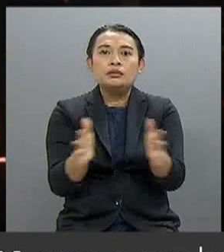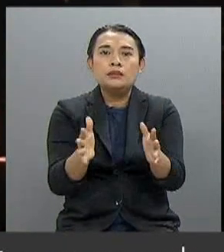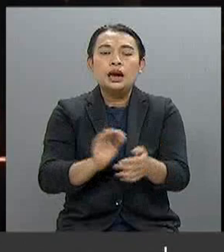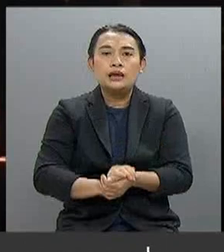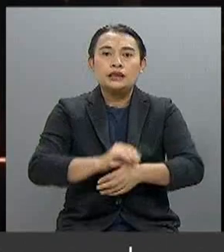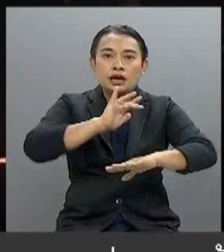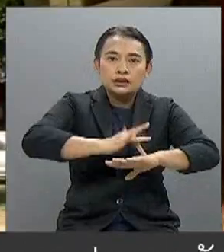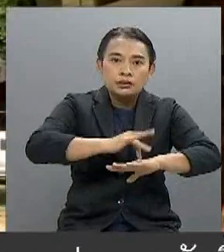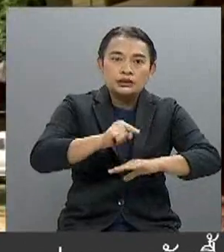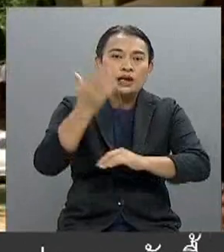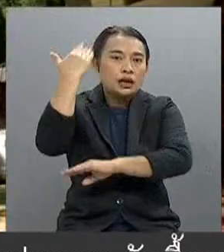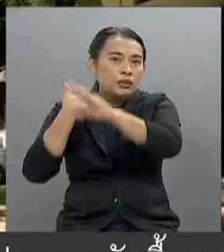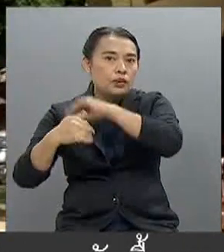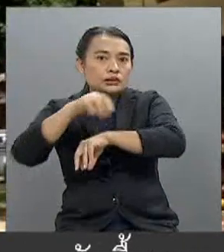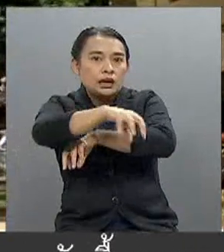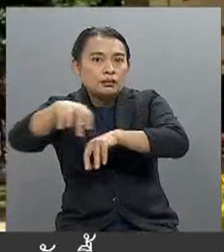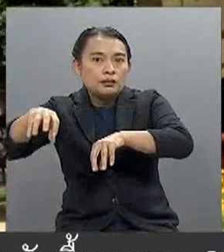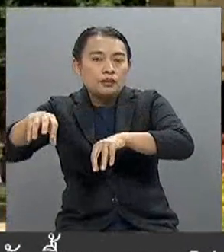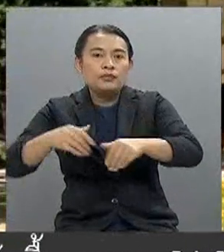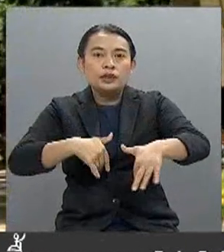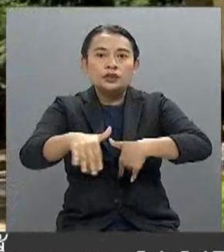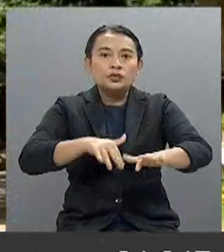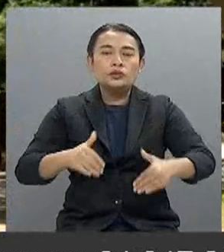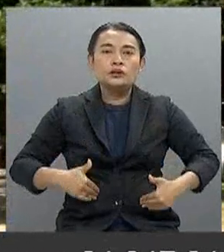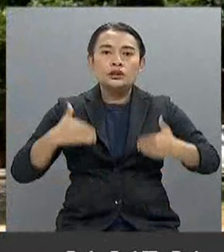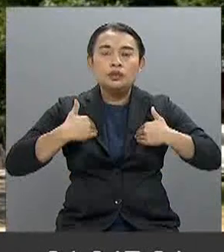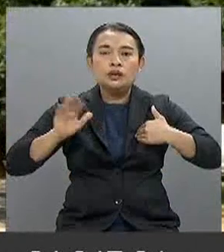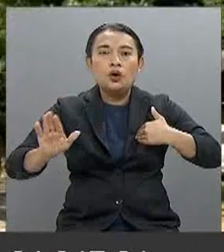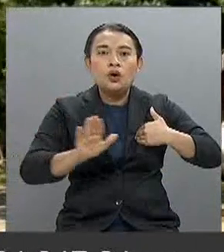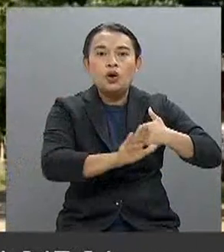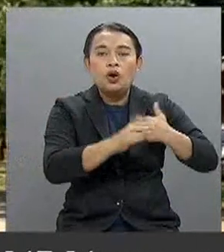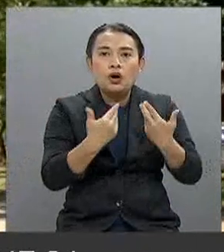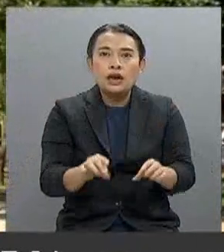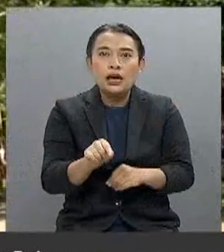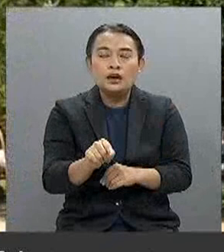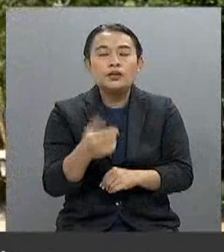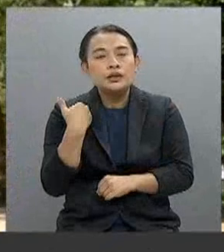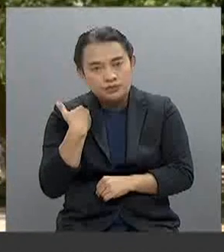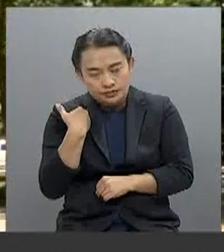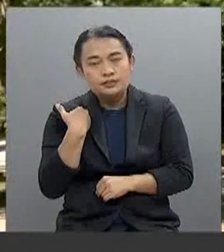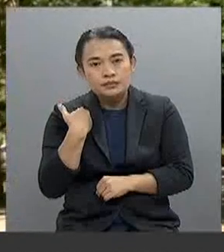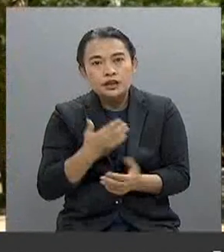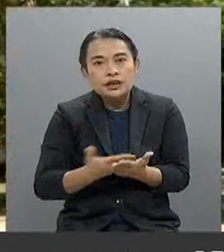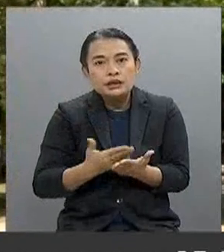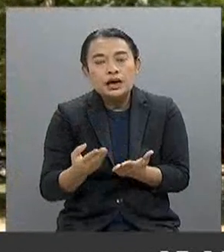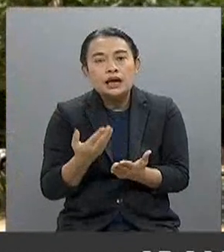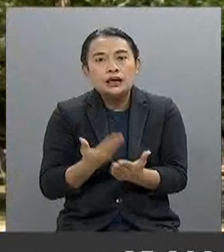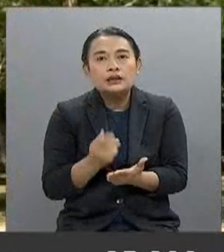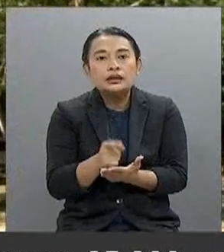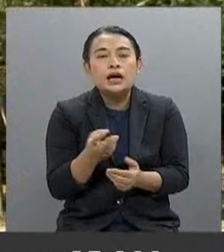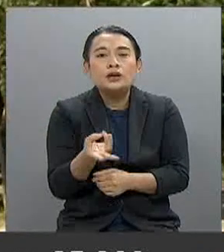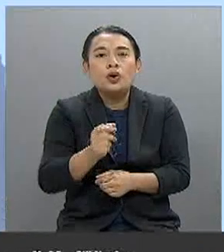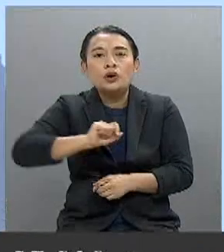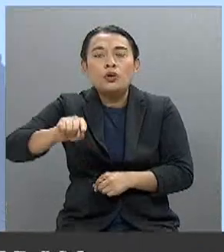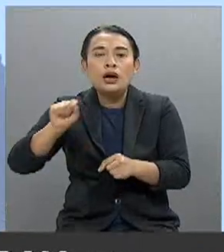ติศาสตร์รวมไปถึงวิถีชีวิตชุมชนแล้วก็ยังไม่แออัดและก็มีค่าใช้จ่ายที่น้อยกว่าเมืองท่องเที่ยวหลักจึงเชื่อว่านักท่